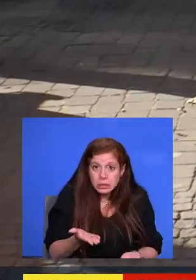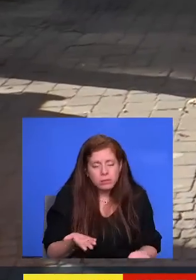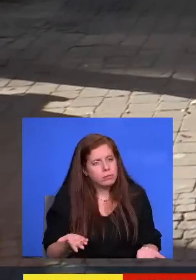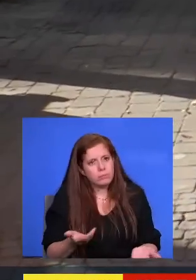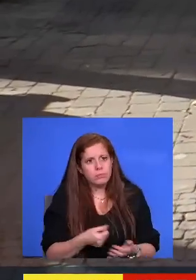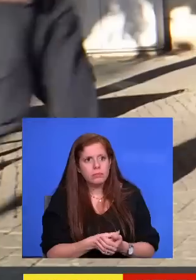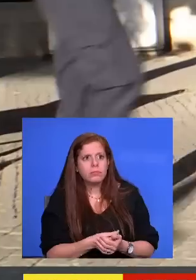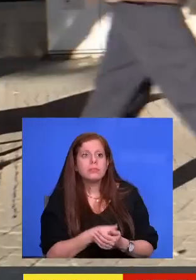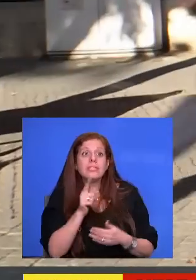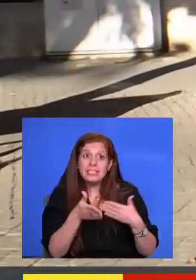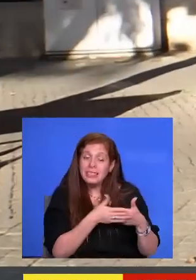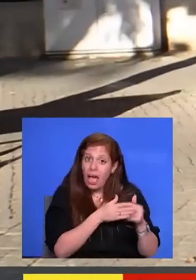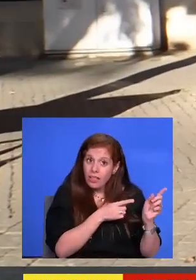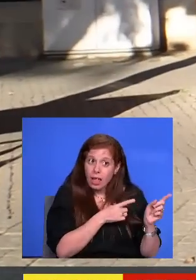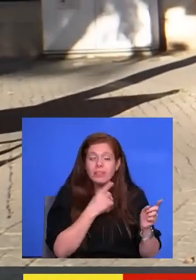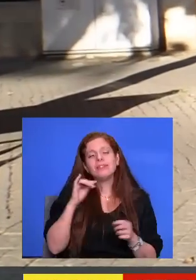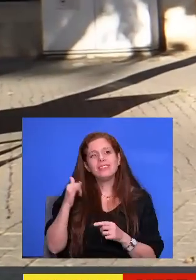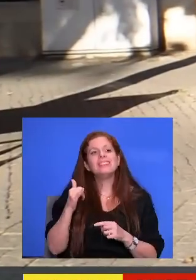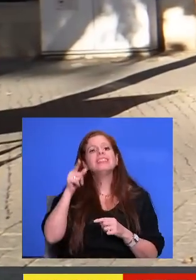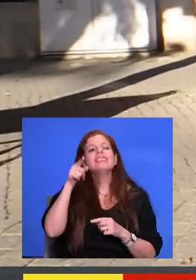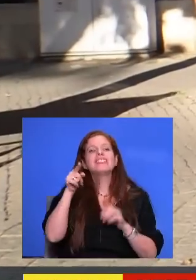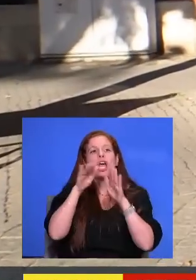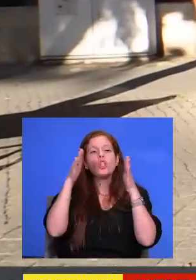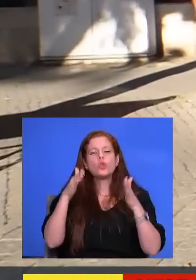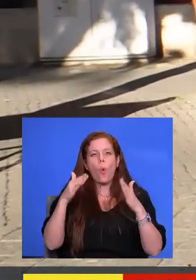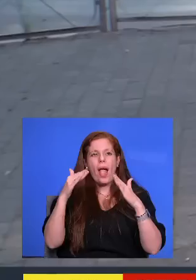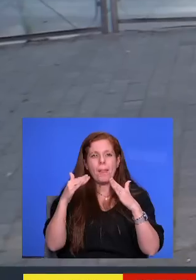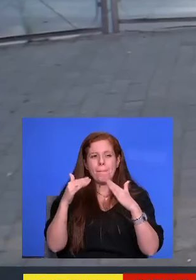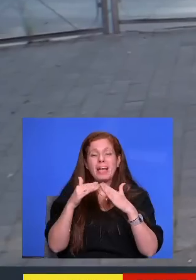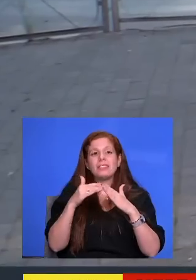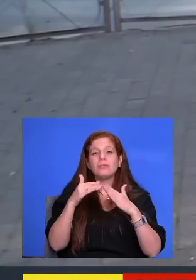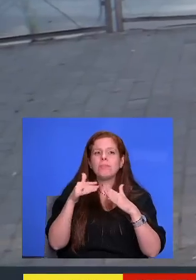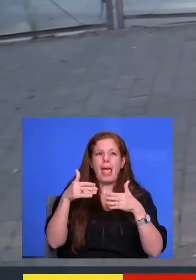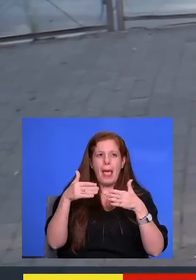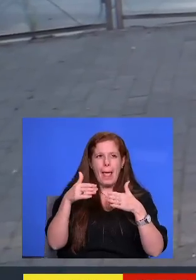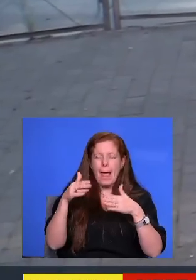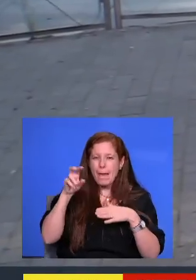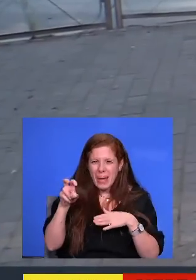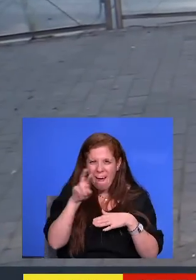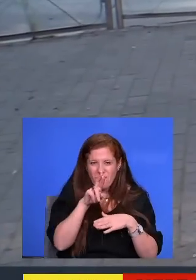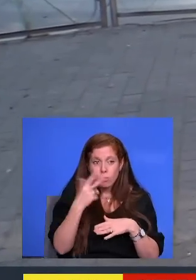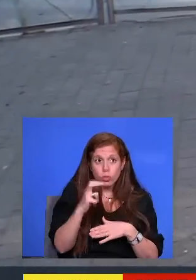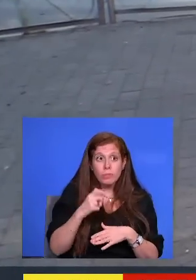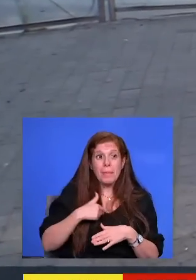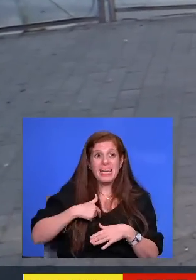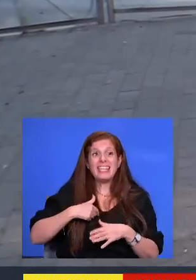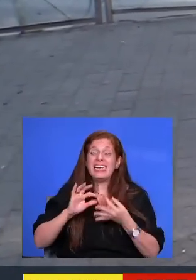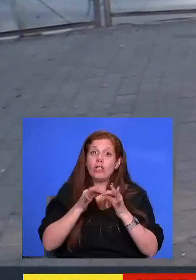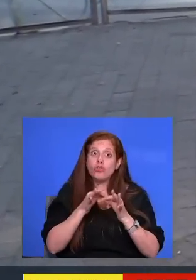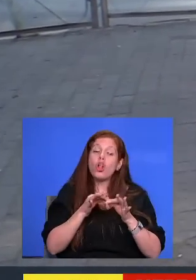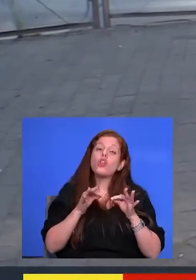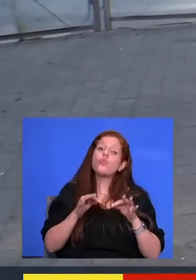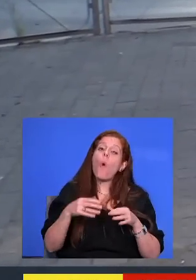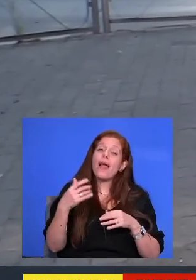החתם? כן, זה דוכן פיס שעומד פה בעמק רפאים 30. אם אני הייתי רשת של דוכני פלאפל, הייתי מבקש